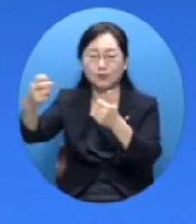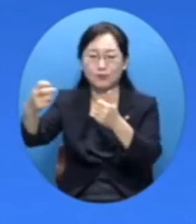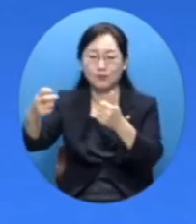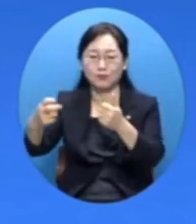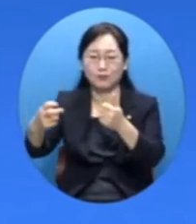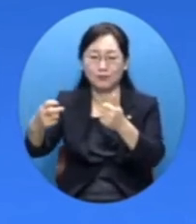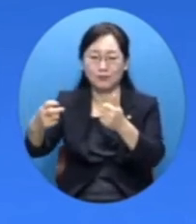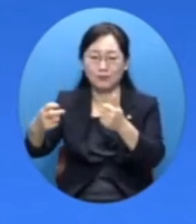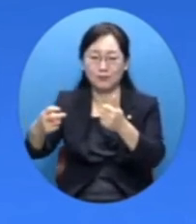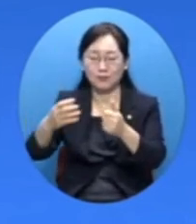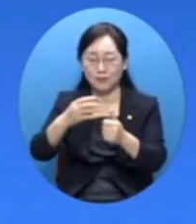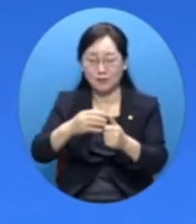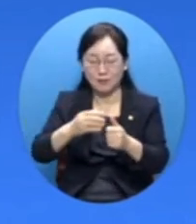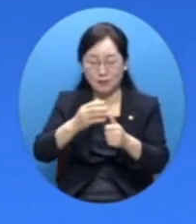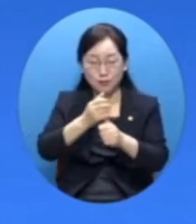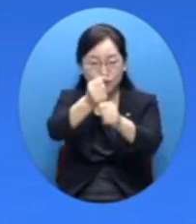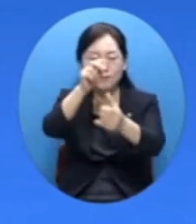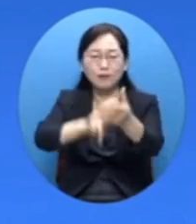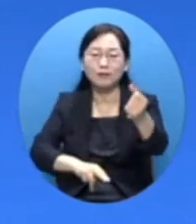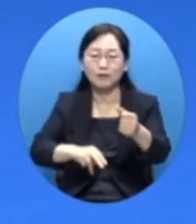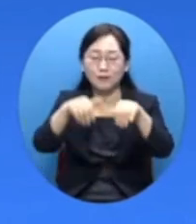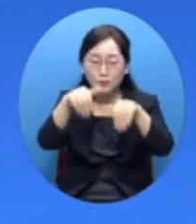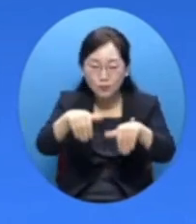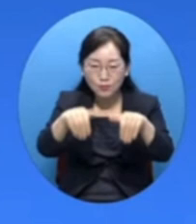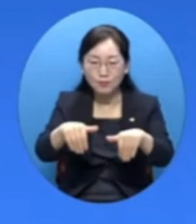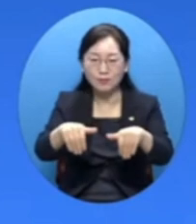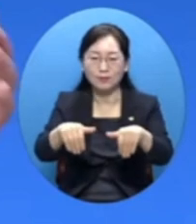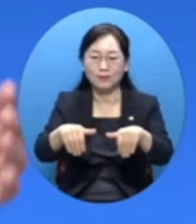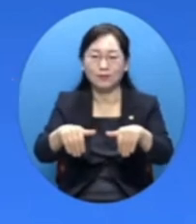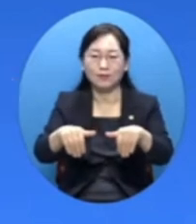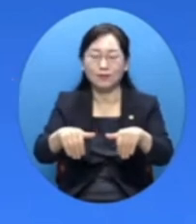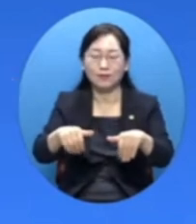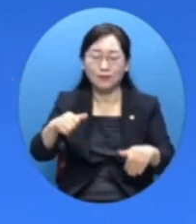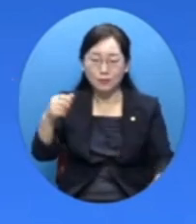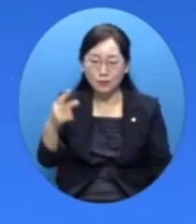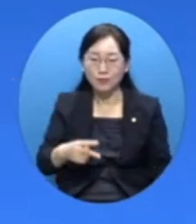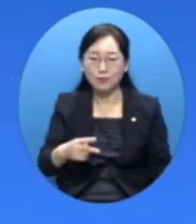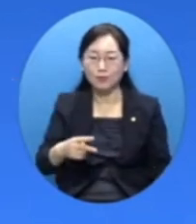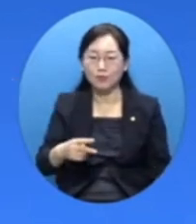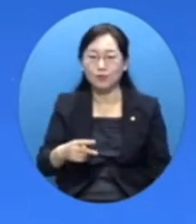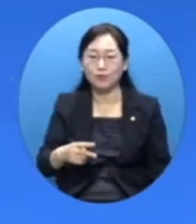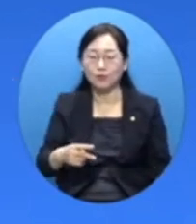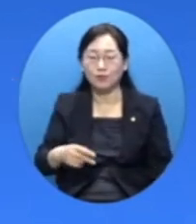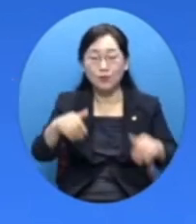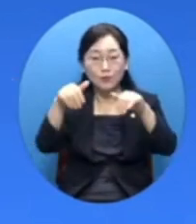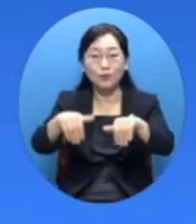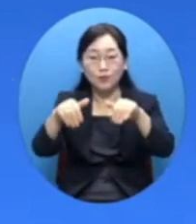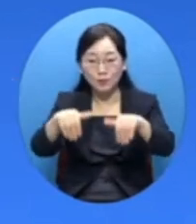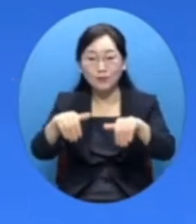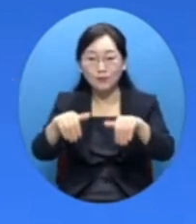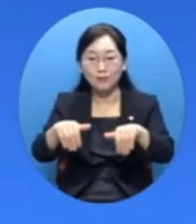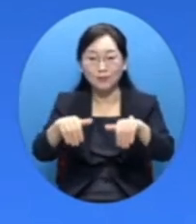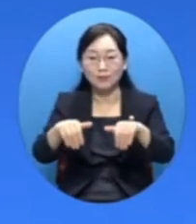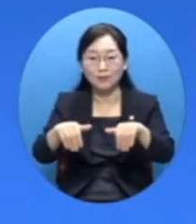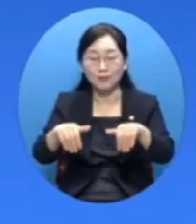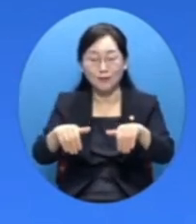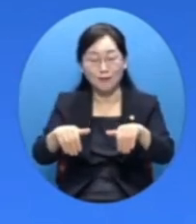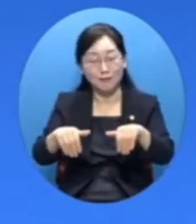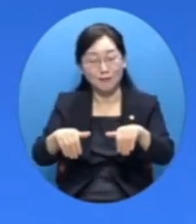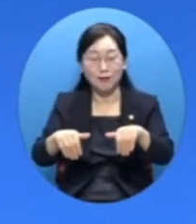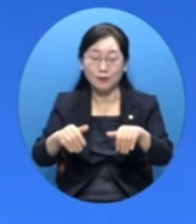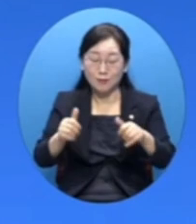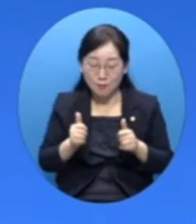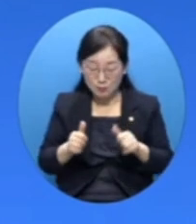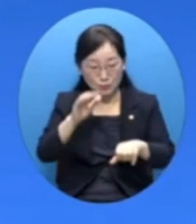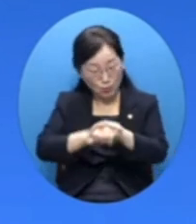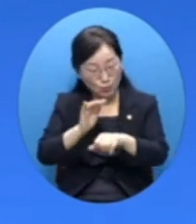그래서 붙잡혀 노예로 팔려가고 노예로 팔려갔다가 또 그가 노예로서 인정받고 자리를 잡으려고